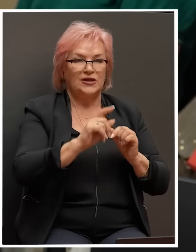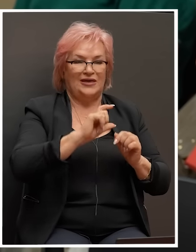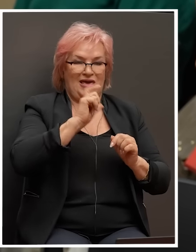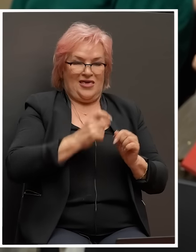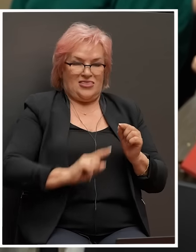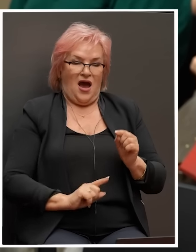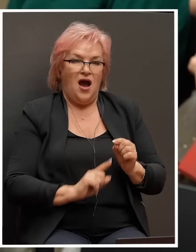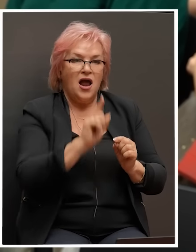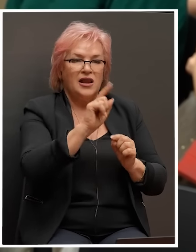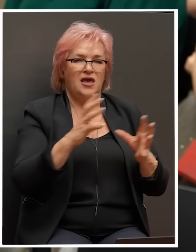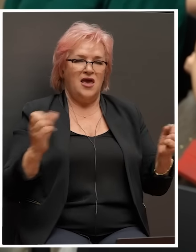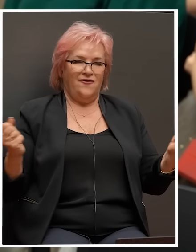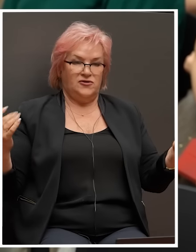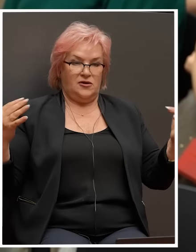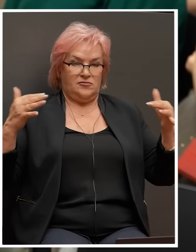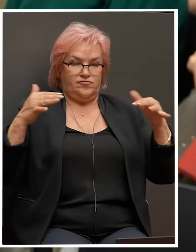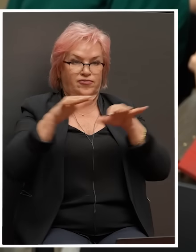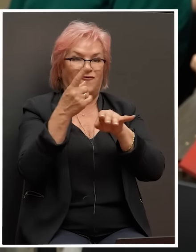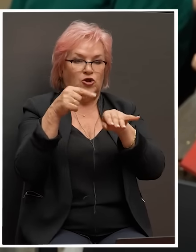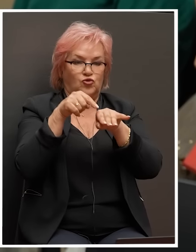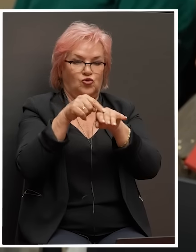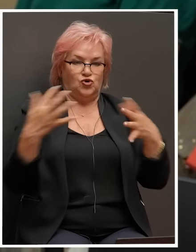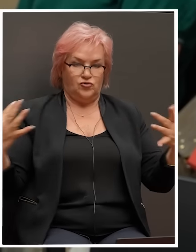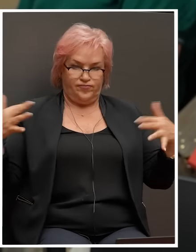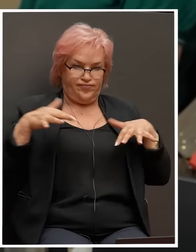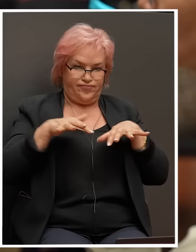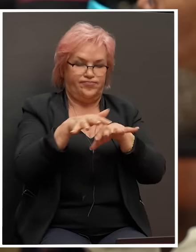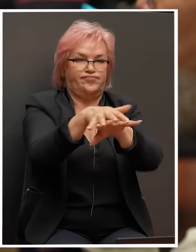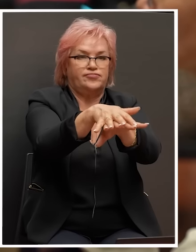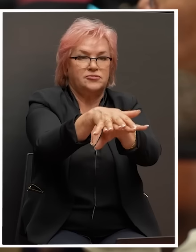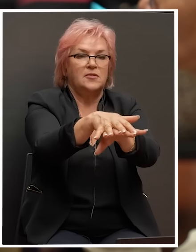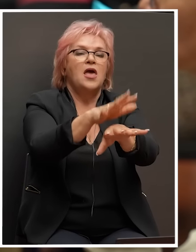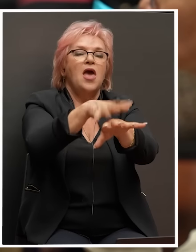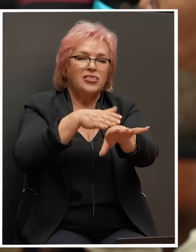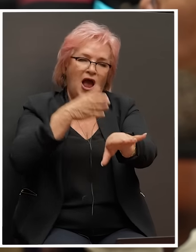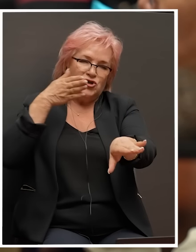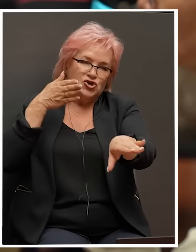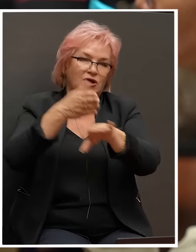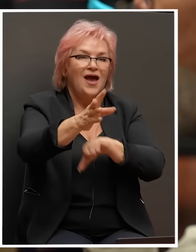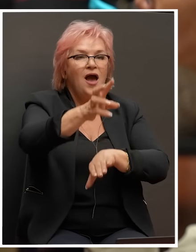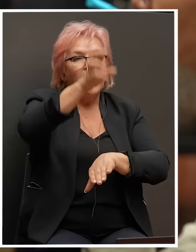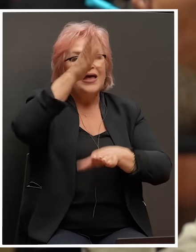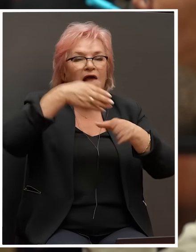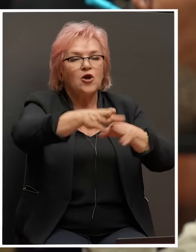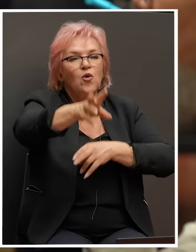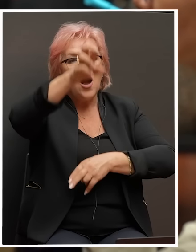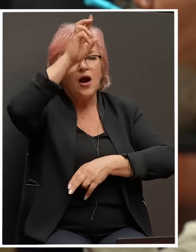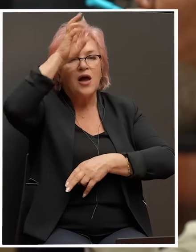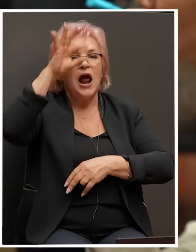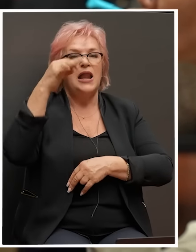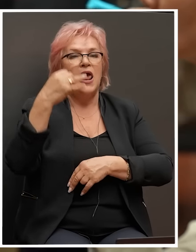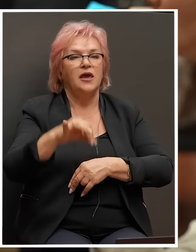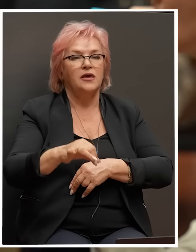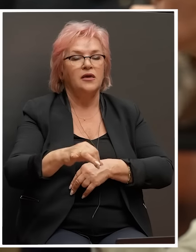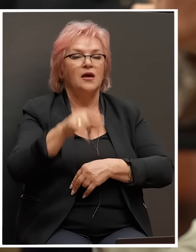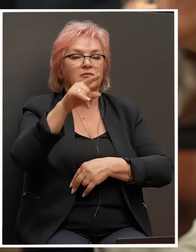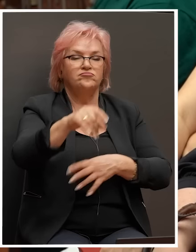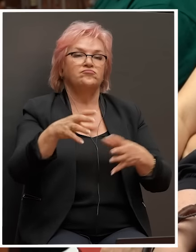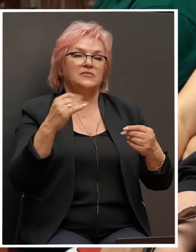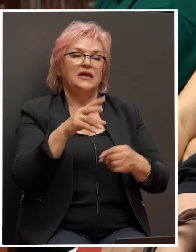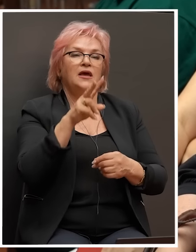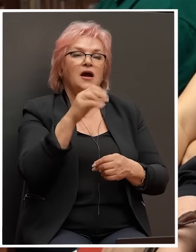соответственно. Собирались они все в одну точку в Пиренеях, недалеко от города Памплоны. И дальше шла дорога королей, которая заканчивалась, собственно говоря, в соборе,